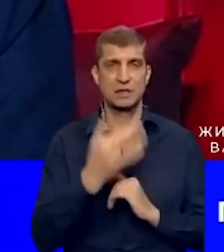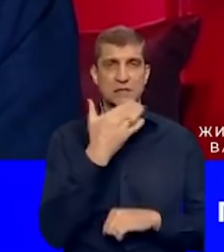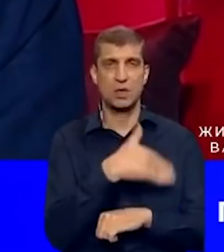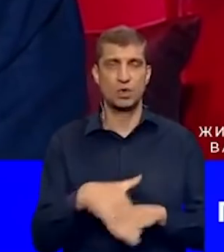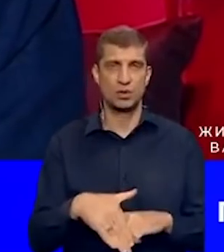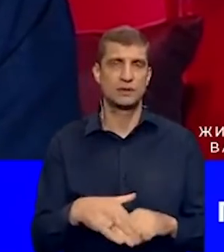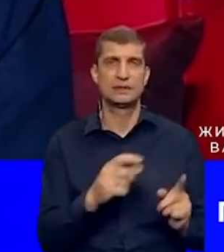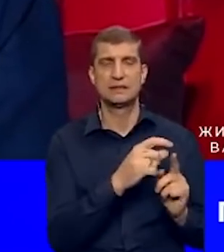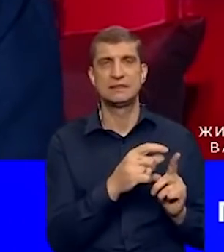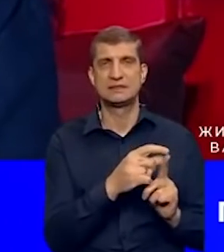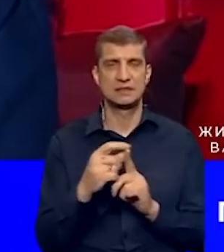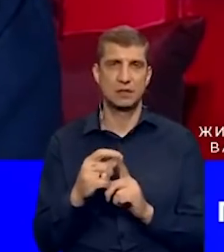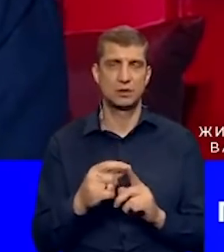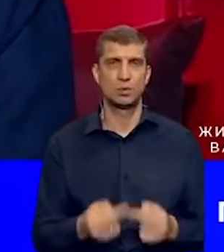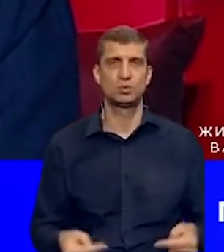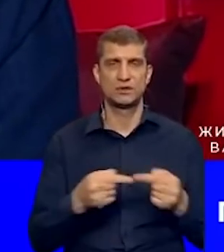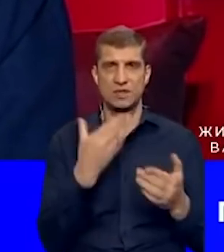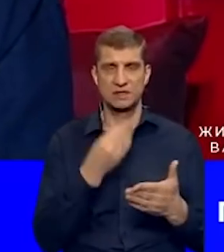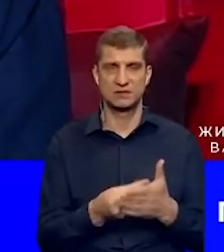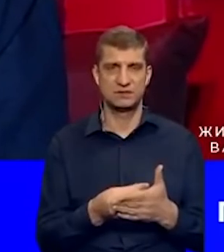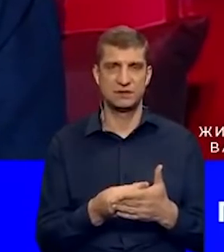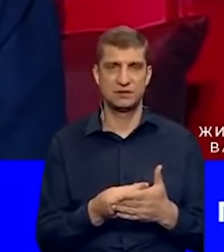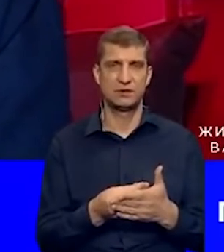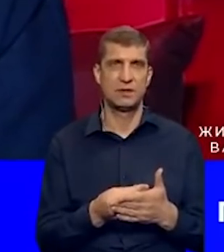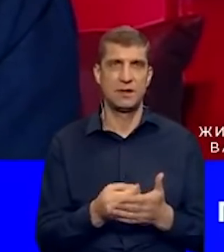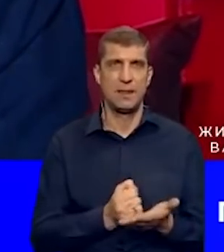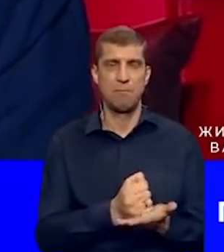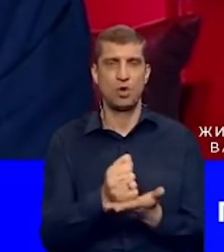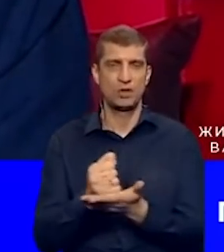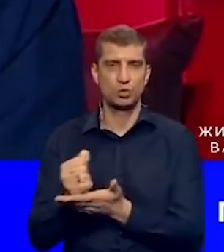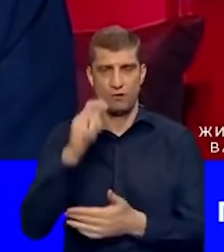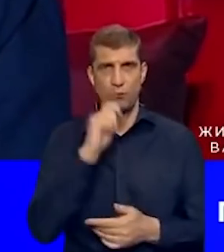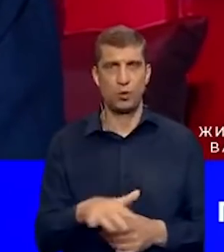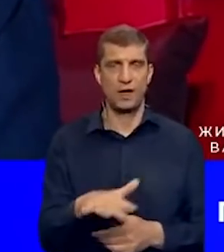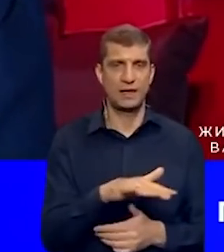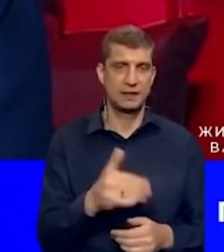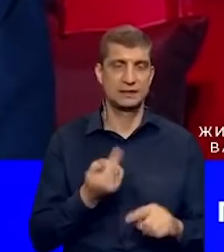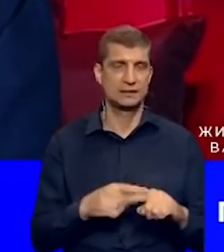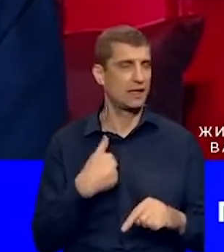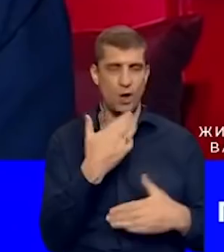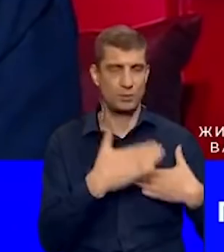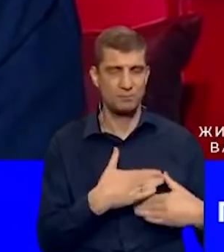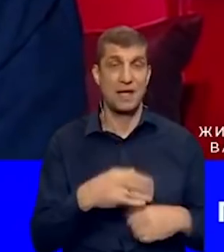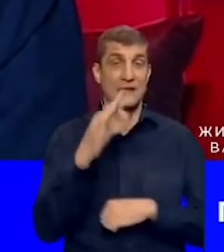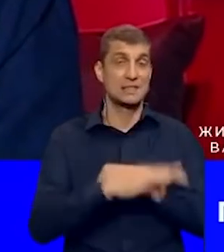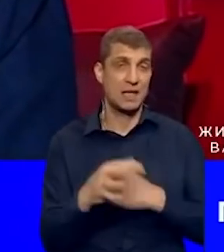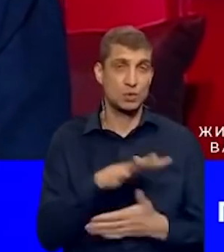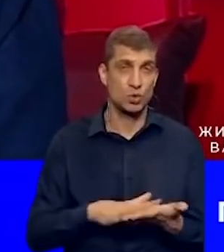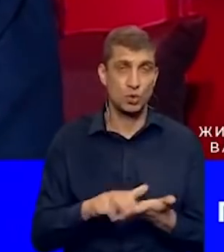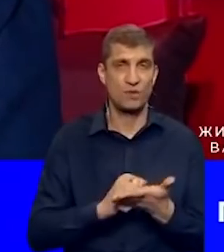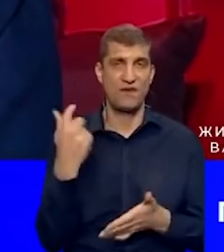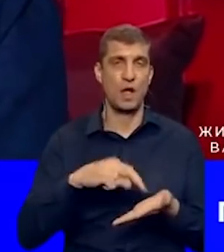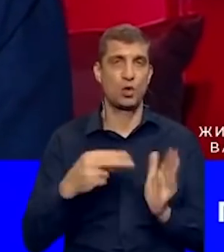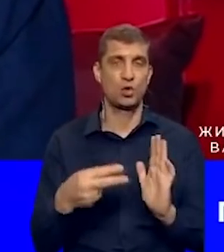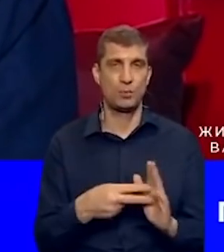Цитата, установивши свій протекторат в Україні, це я люблю, Захід зруйнував економіку